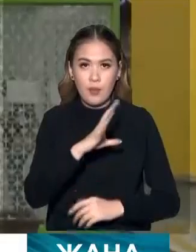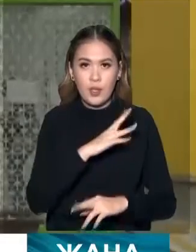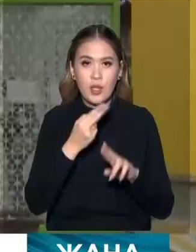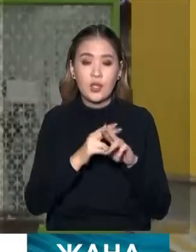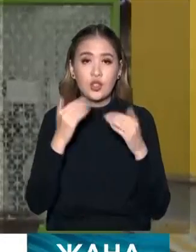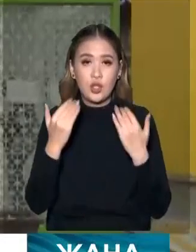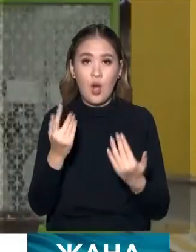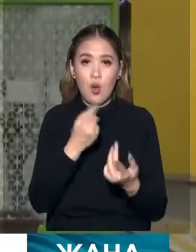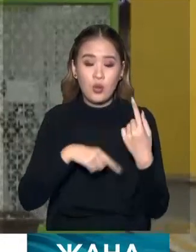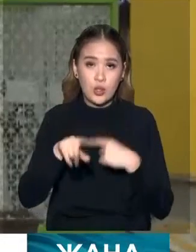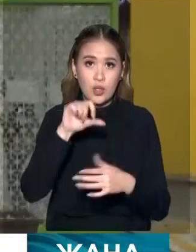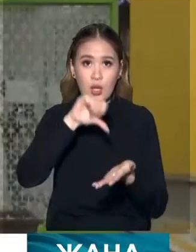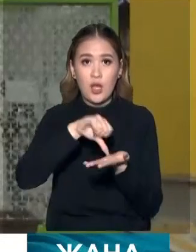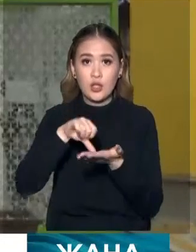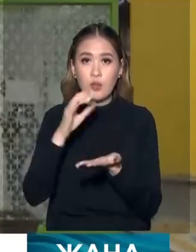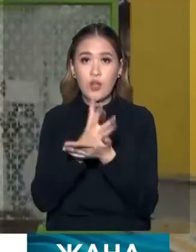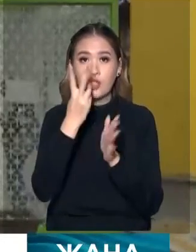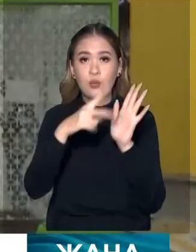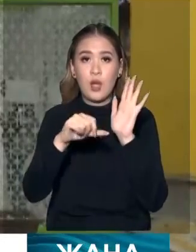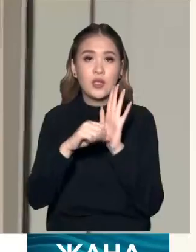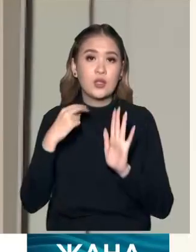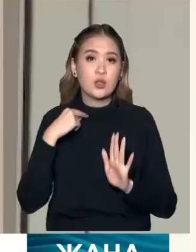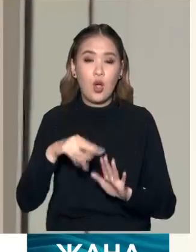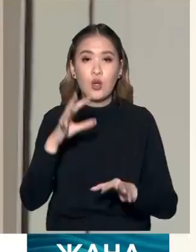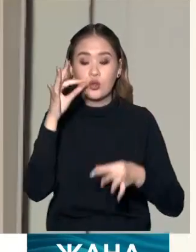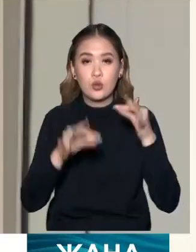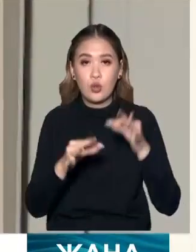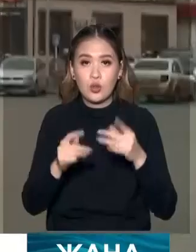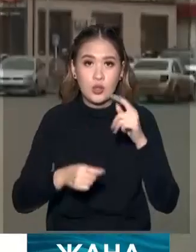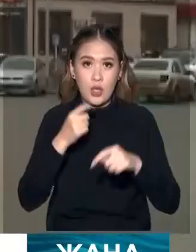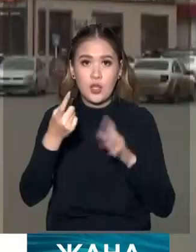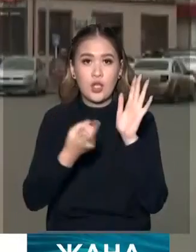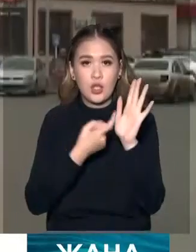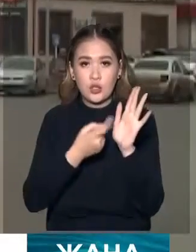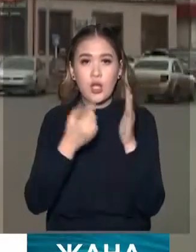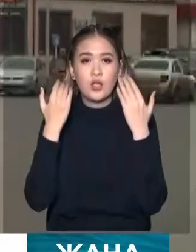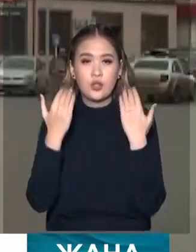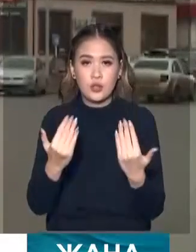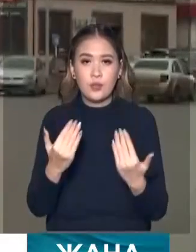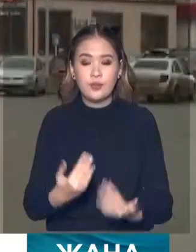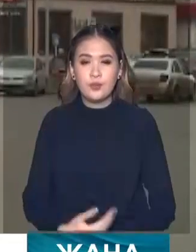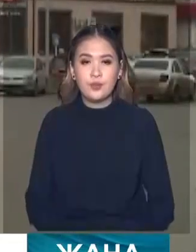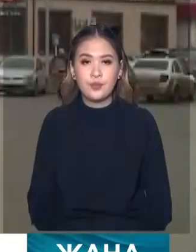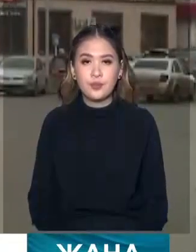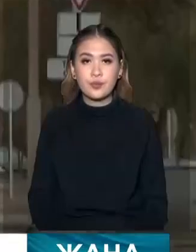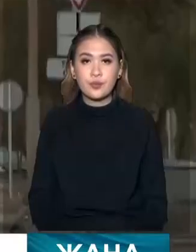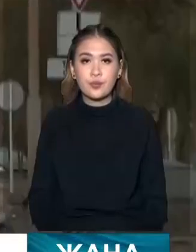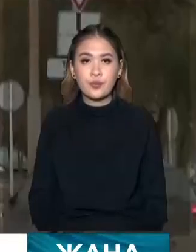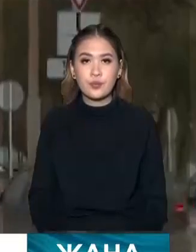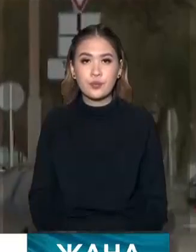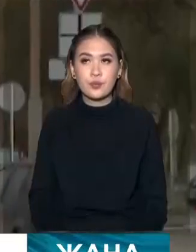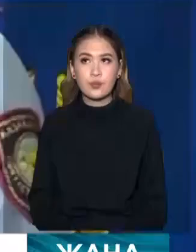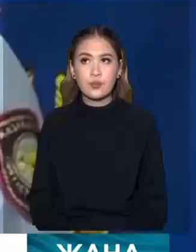Қазір олардың қатысы бар деген 26 қылмыстық іс бойынша сотқа дейінгі тергеп тексеру амалдары жүргізілуде.